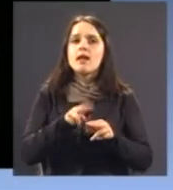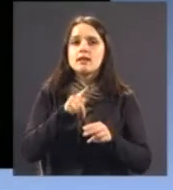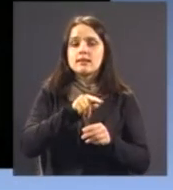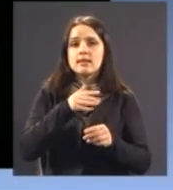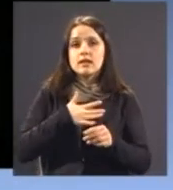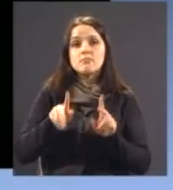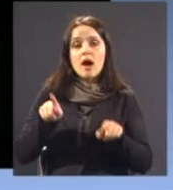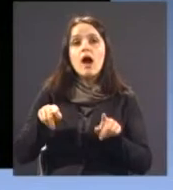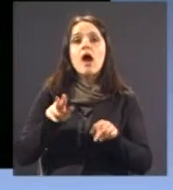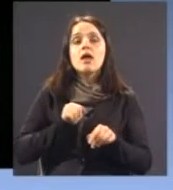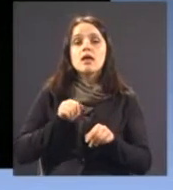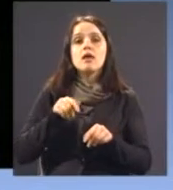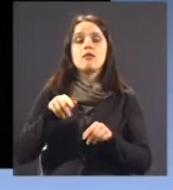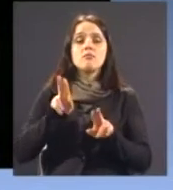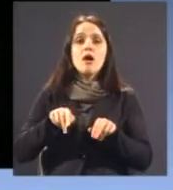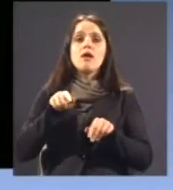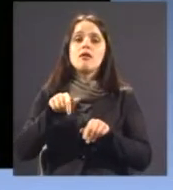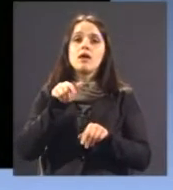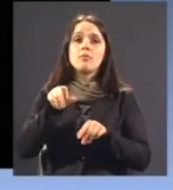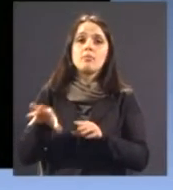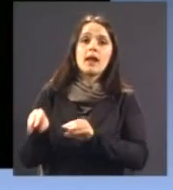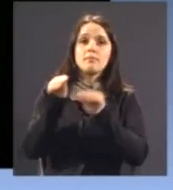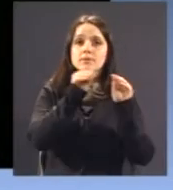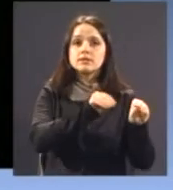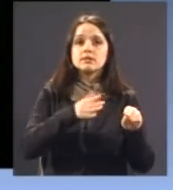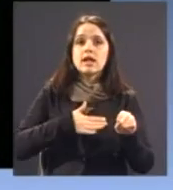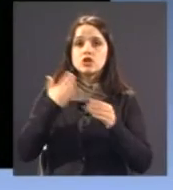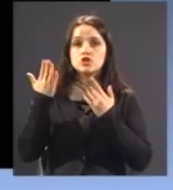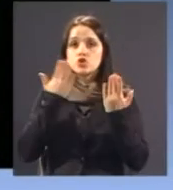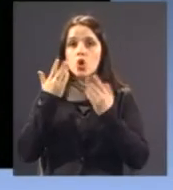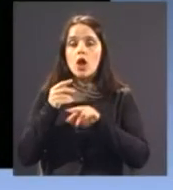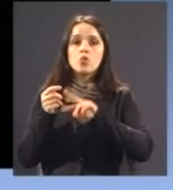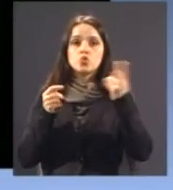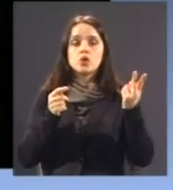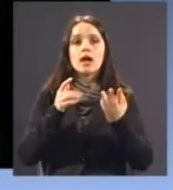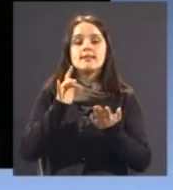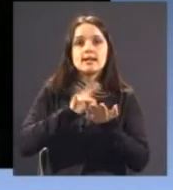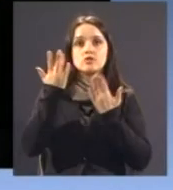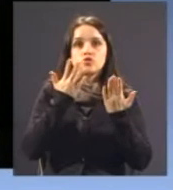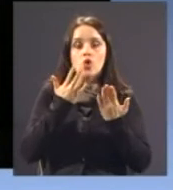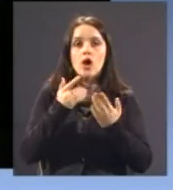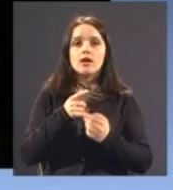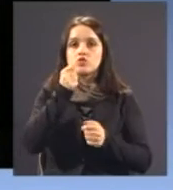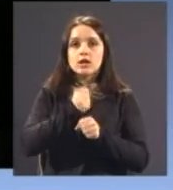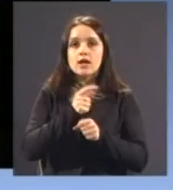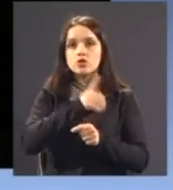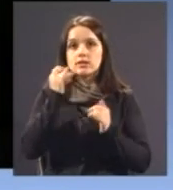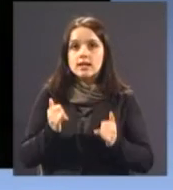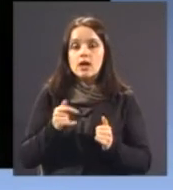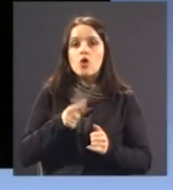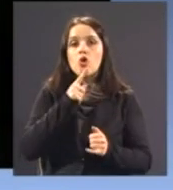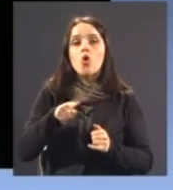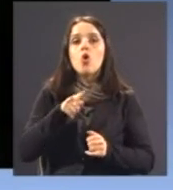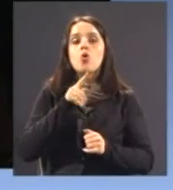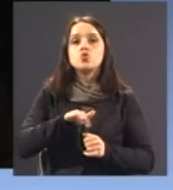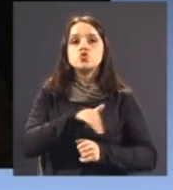iz naše škole, drugih redovnih škola, što smo naravno i radili do sada. Učenici koji završe našu školu i steknu